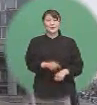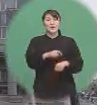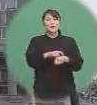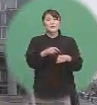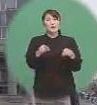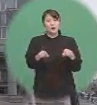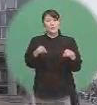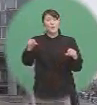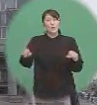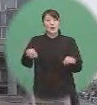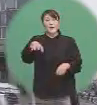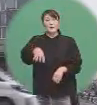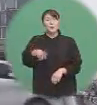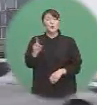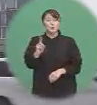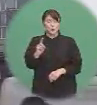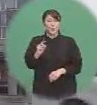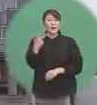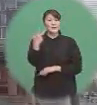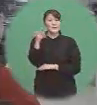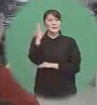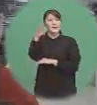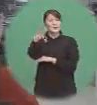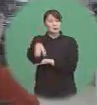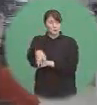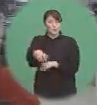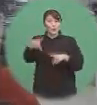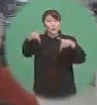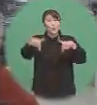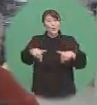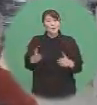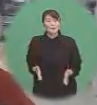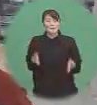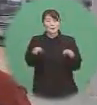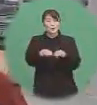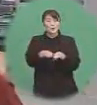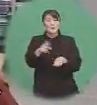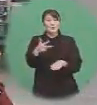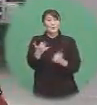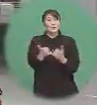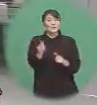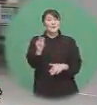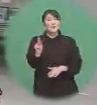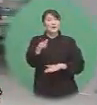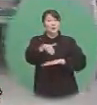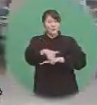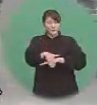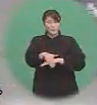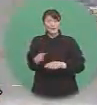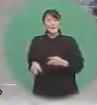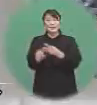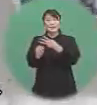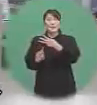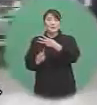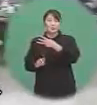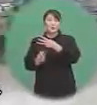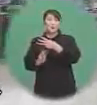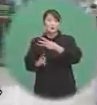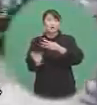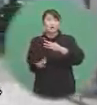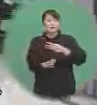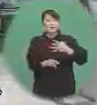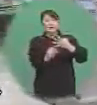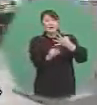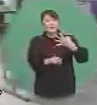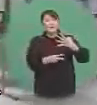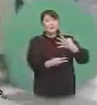開設時間を延長するのは市役所に市庁舎の市民課の窓口で、今月23日から来月2